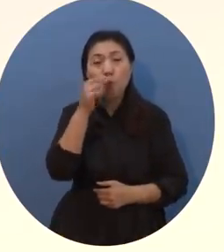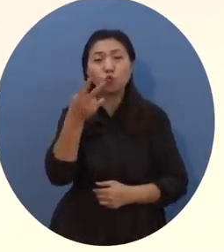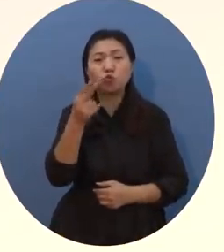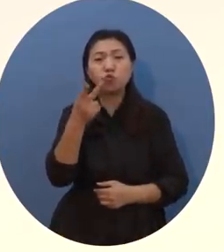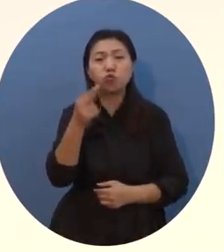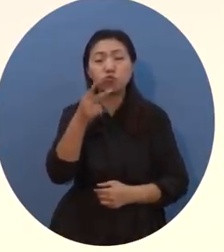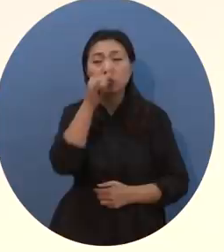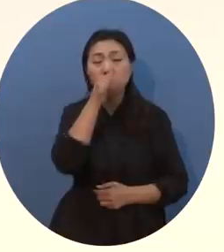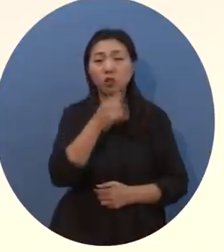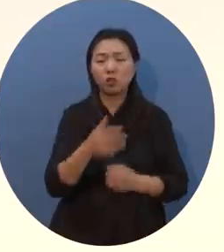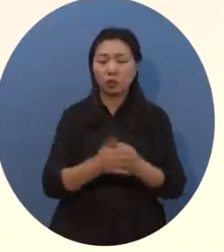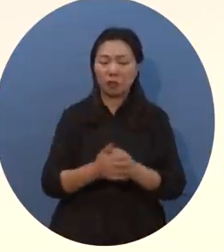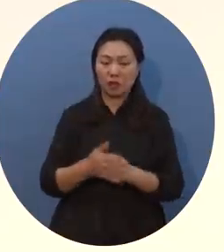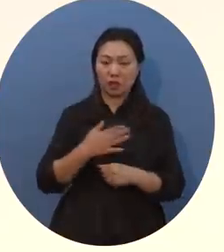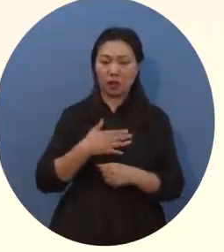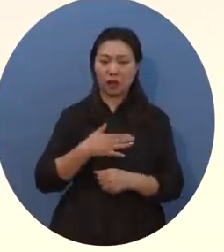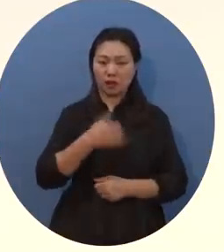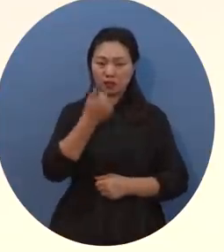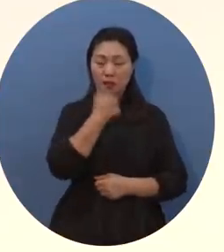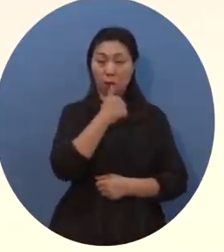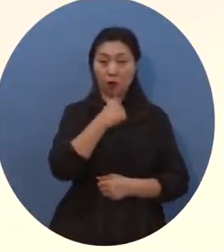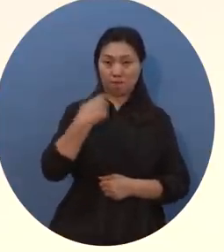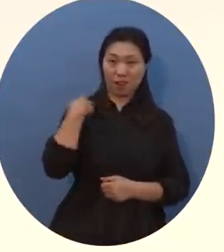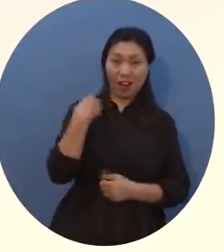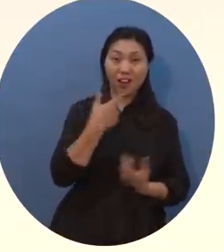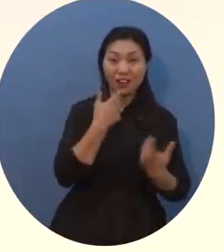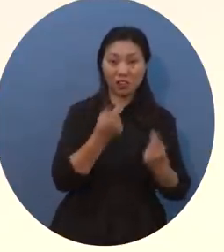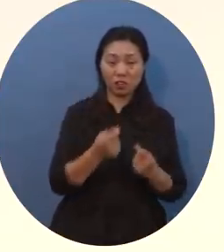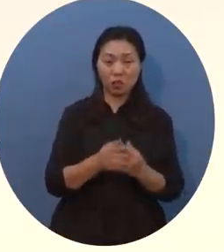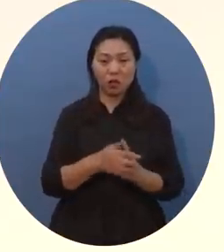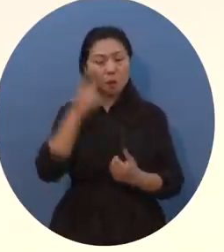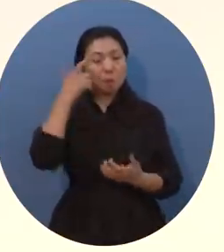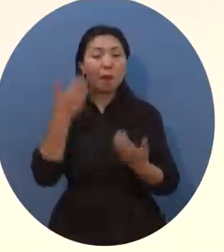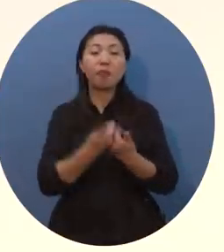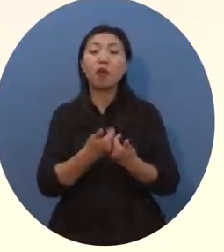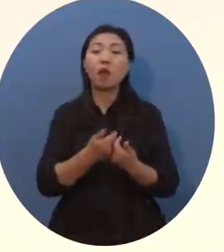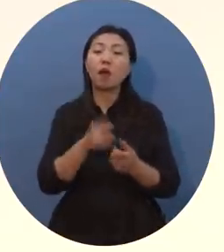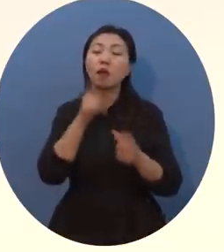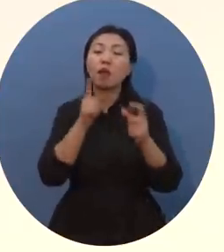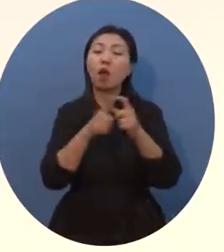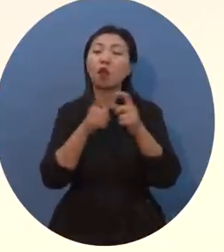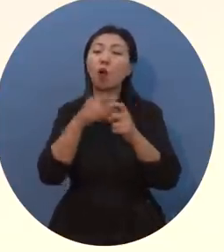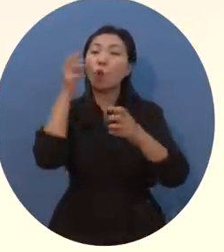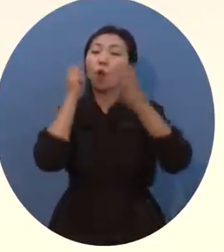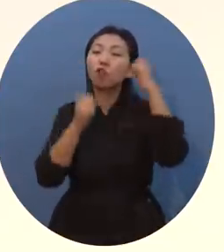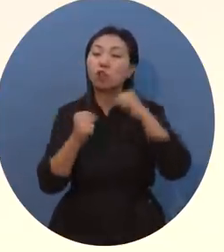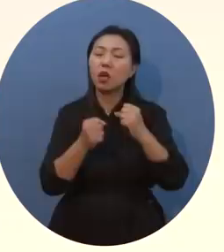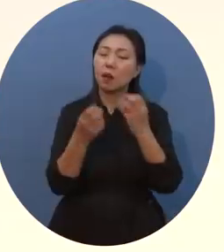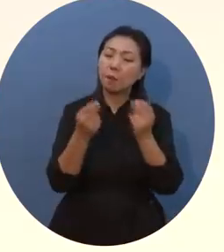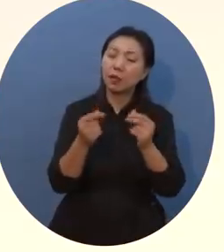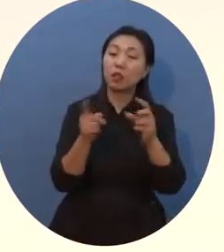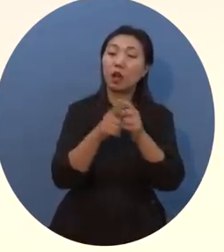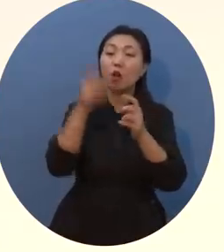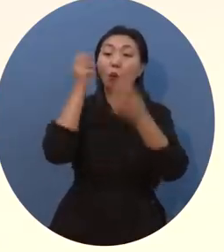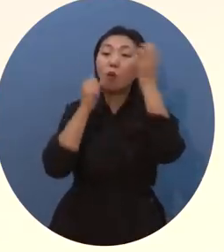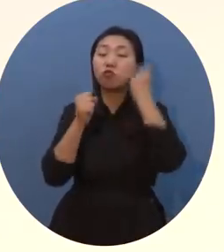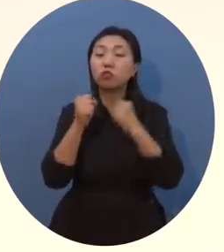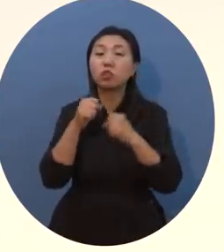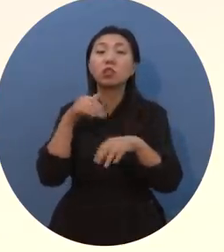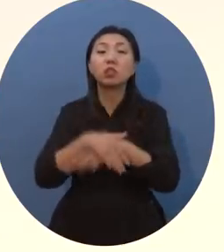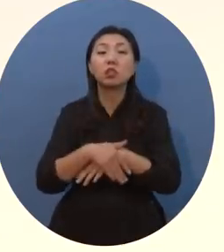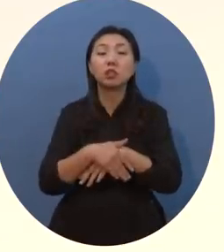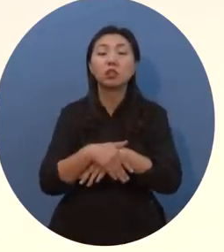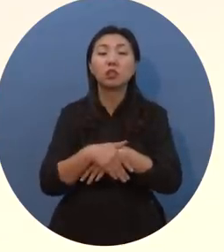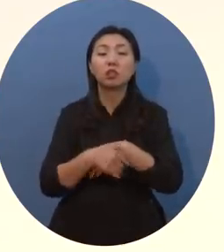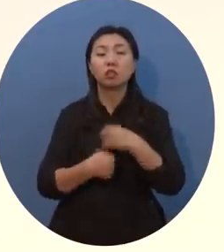야, 네, 내가 사회 보듯이 하면서 자 반대말 외우기, 뭐 비슷한 말 외우기 이런 거 했어요. 그러니까